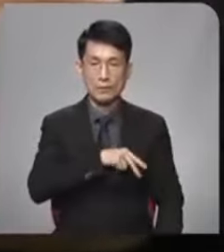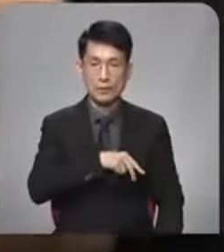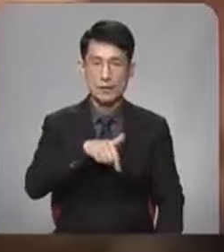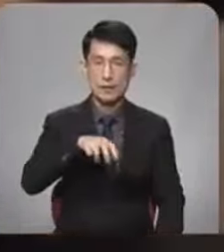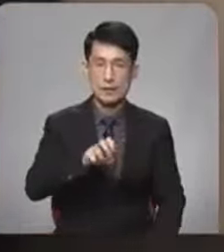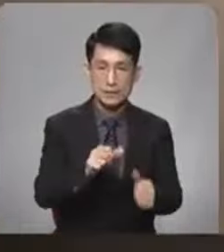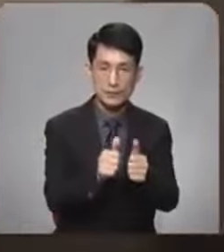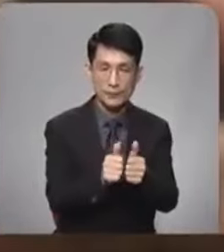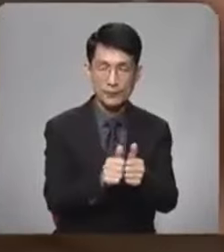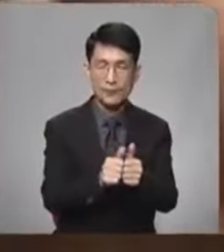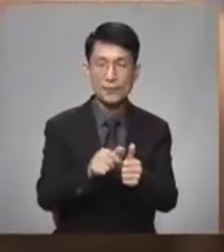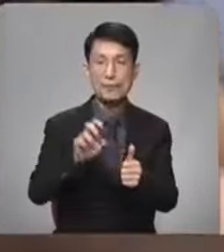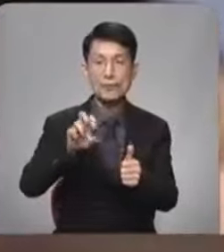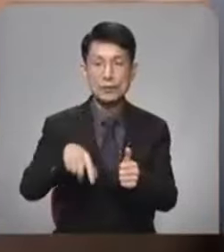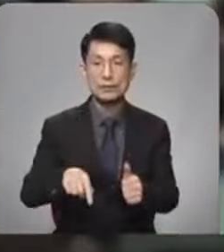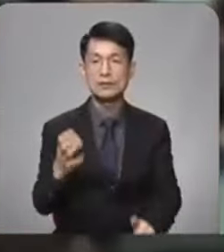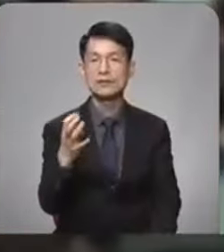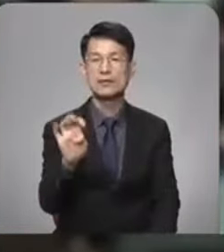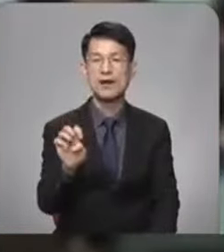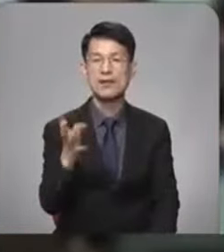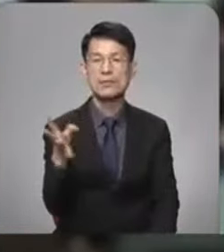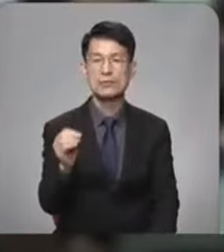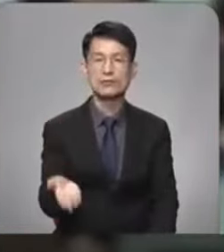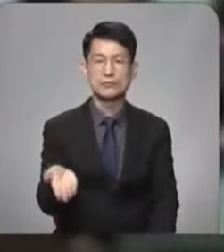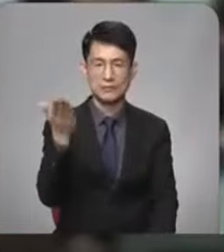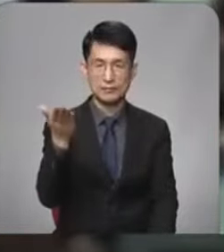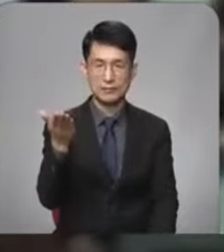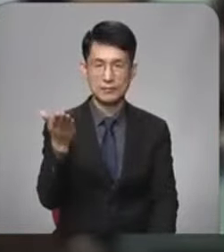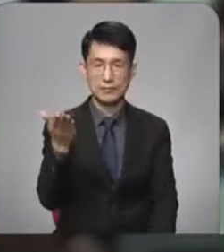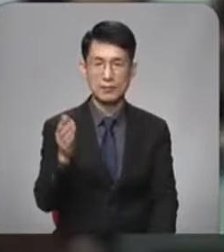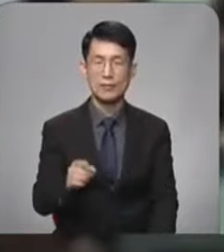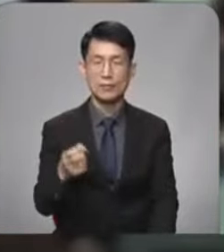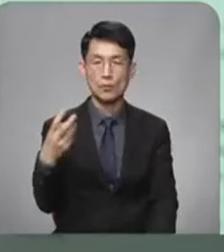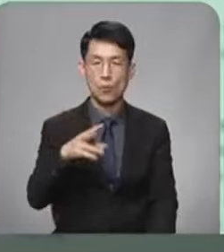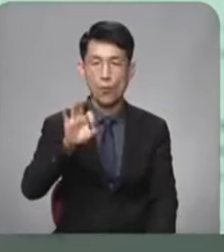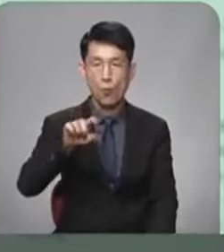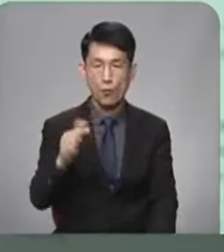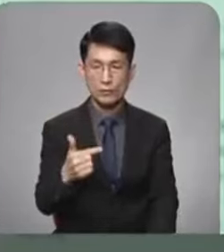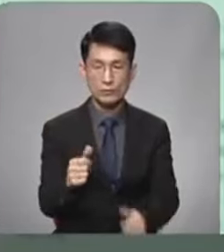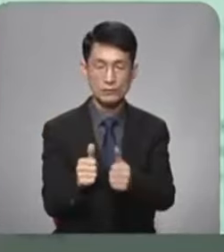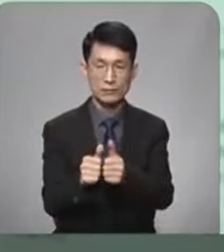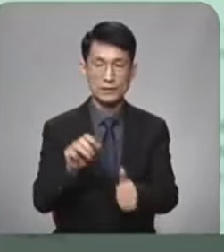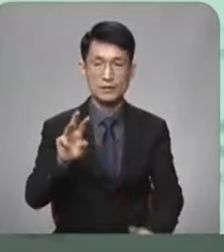의원은 각각 40억 원 이상, 원재용, 홍성기 의원은 각각 30억 원